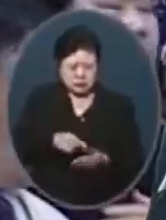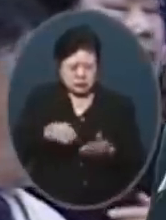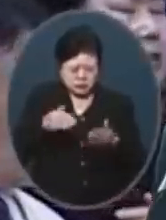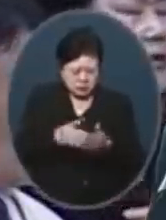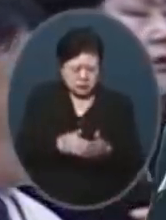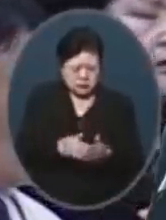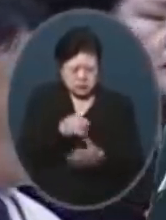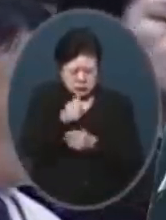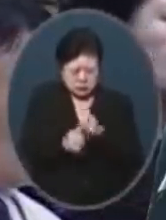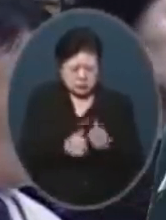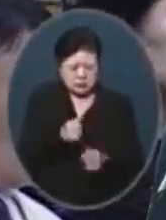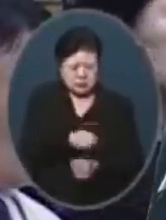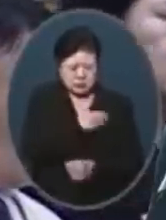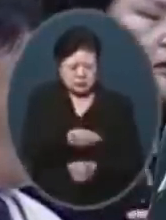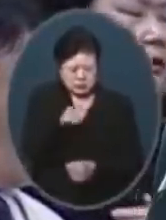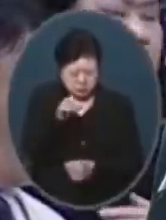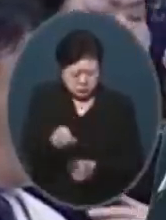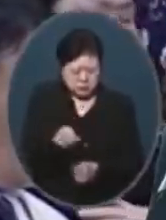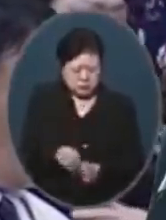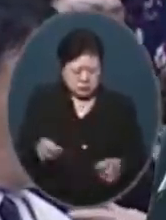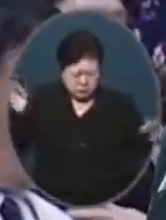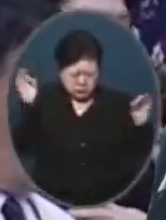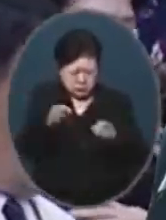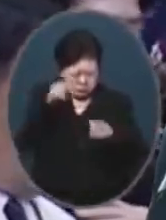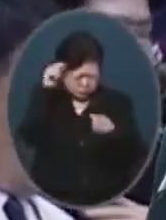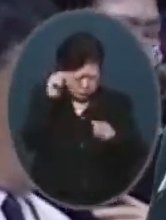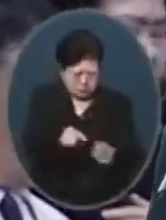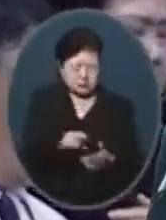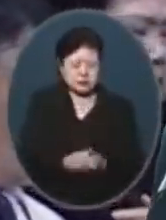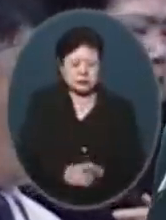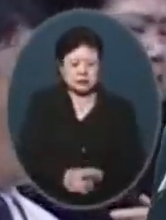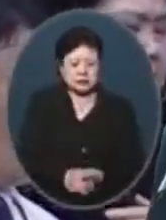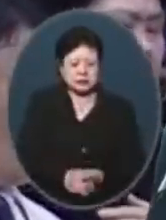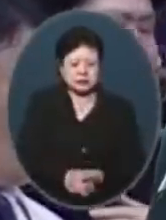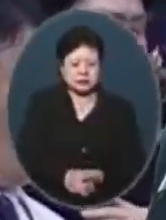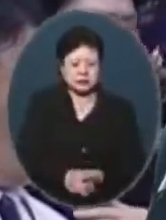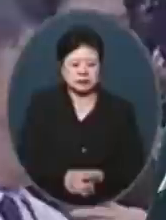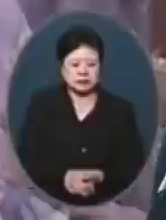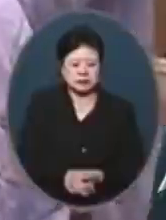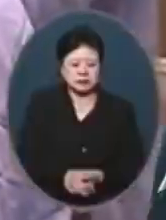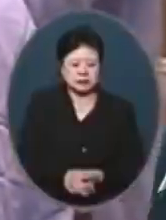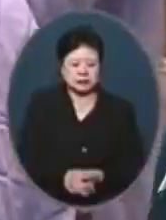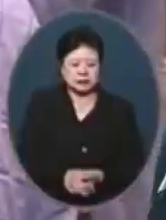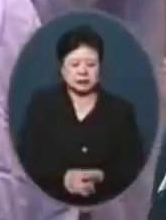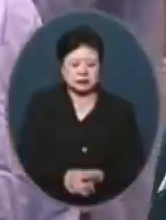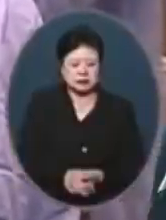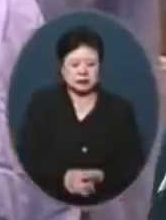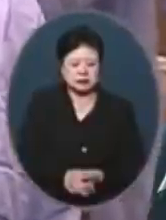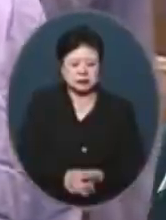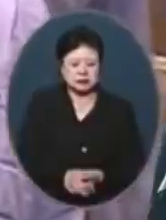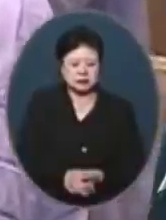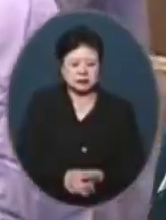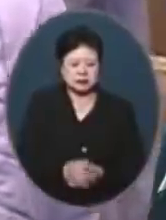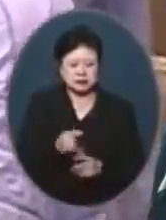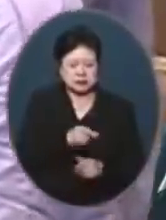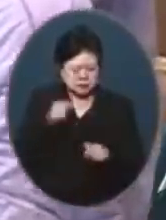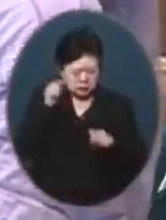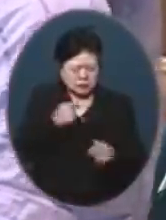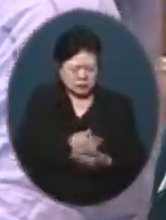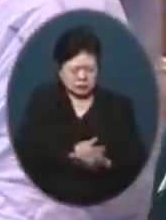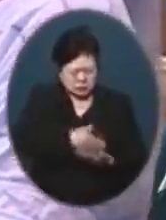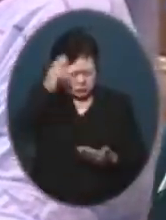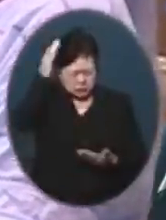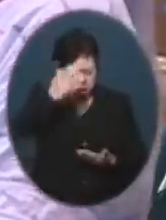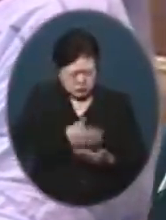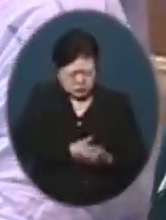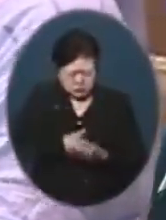하나님의 권세 앞에서 사라질지어다. 아이 러시아르발라시아 카이아르바 간마리어리비